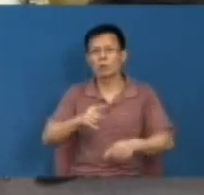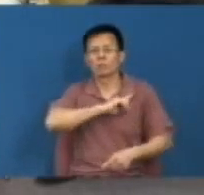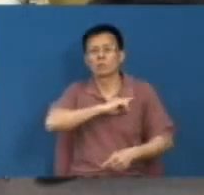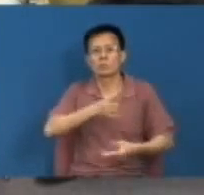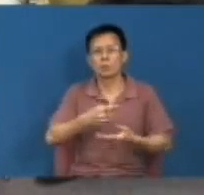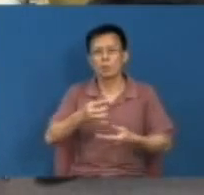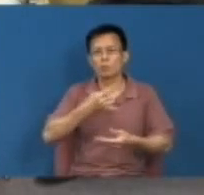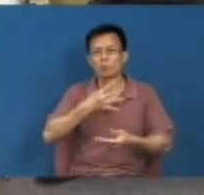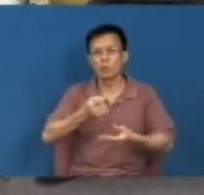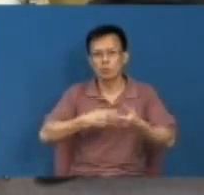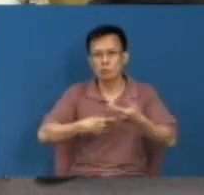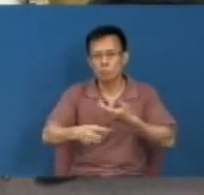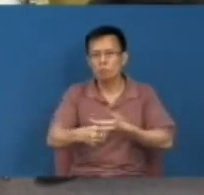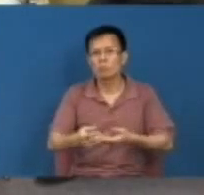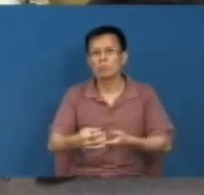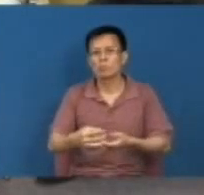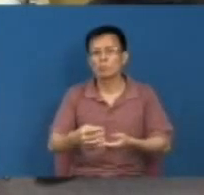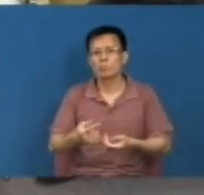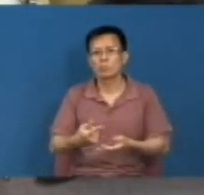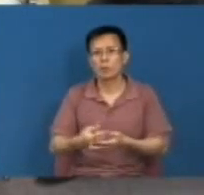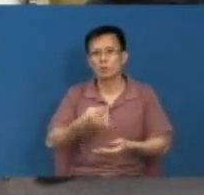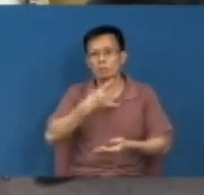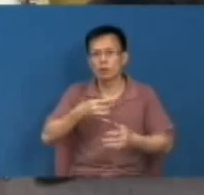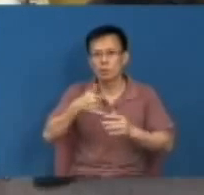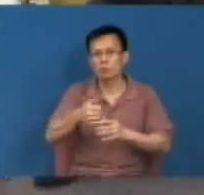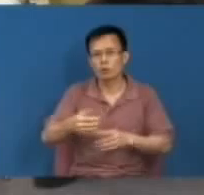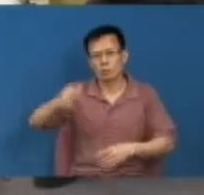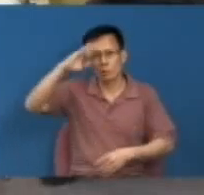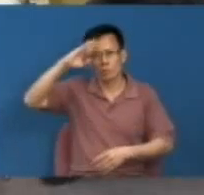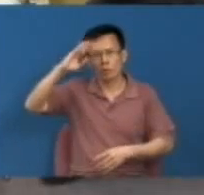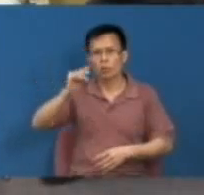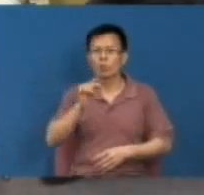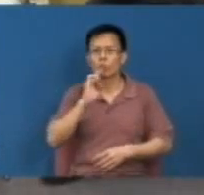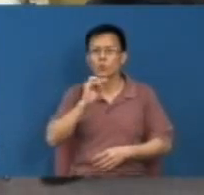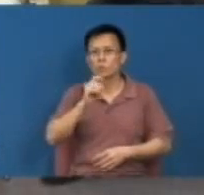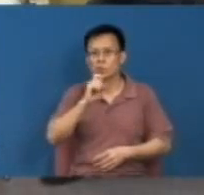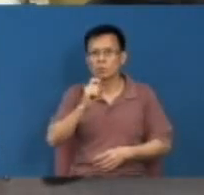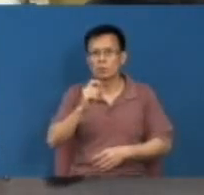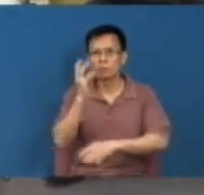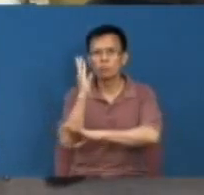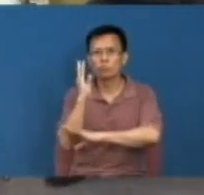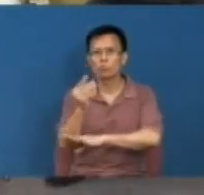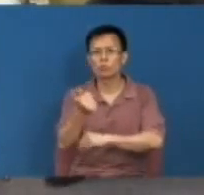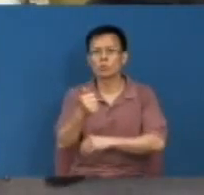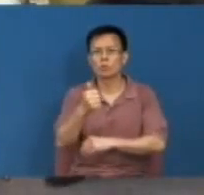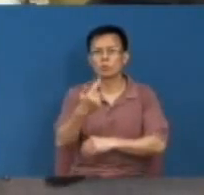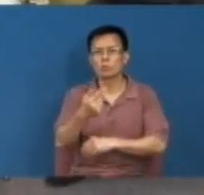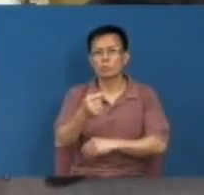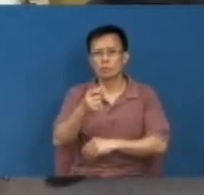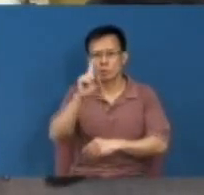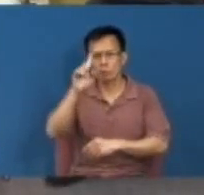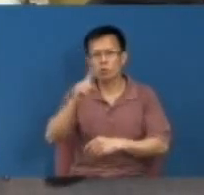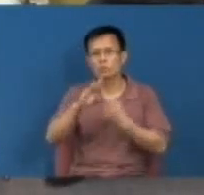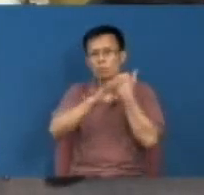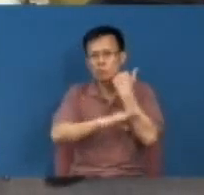俾，我都未收過錢，我有權入去㗎。 咁啊，真係警方啊，似乎又有道理啲喎，真係嚇，都識得咩叫條文真係。係 啊。 咩叫保